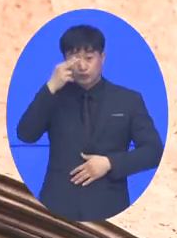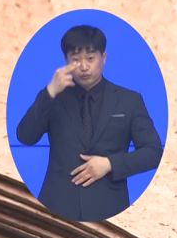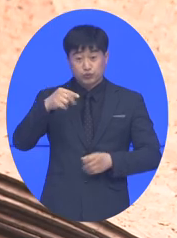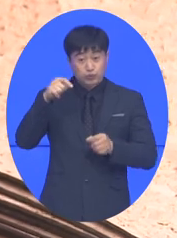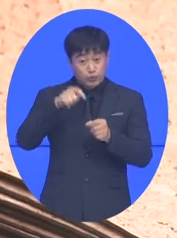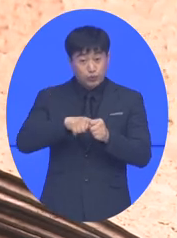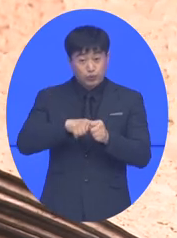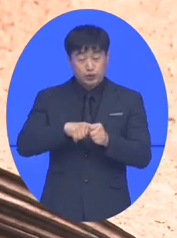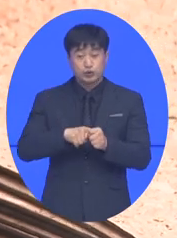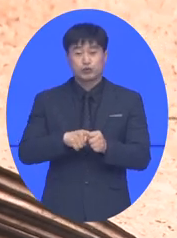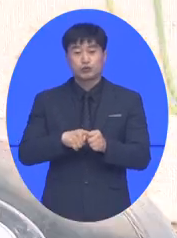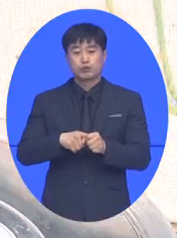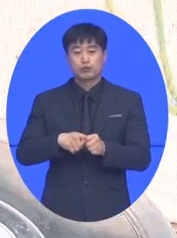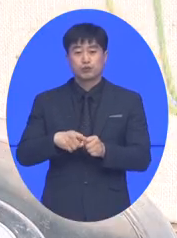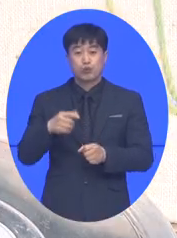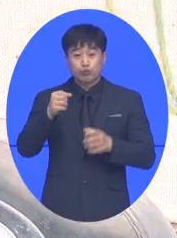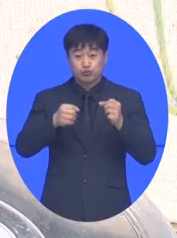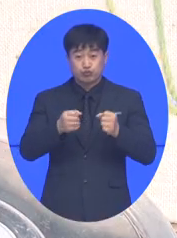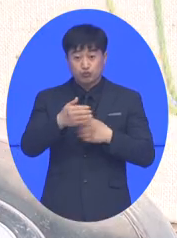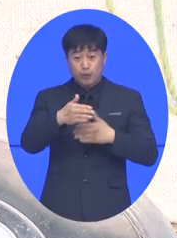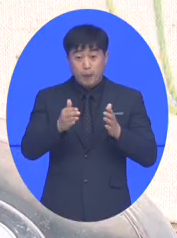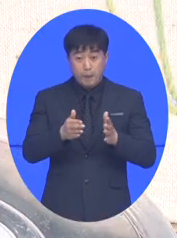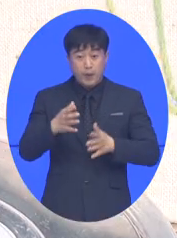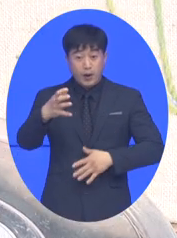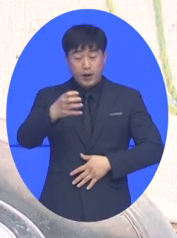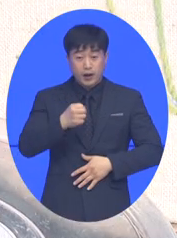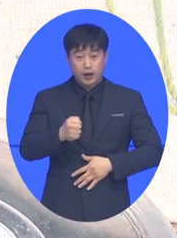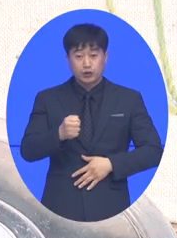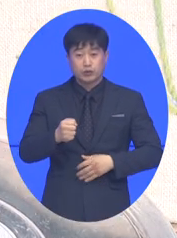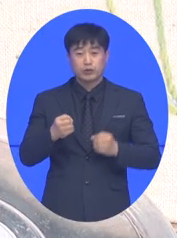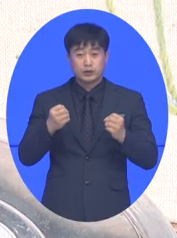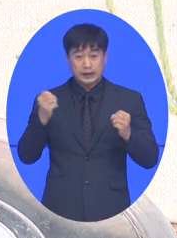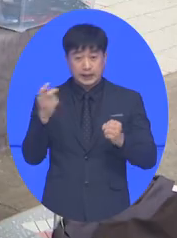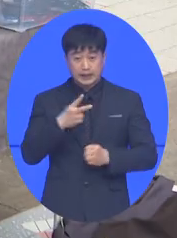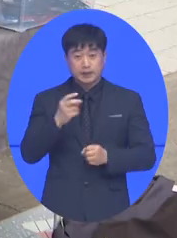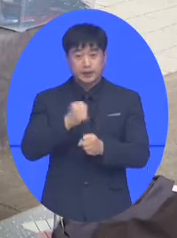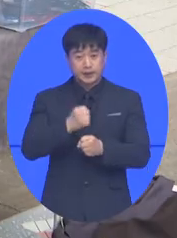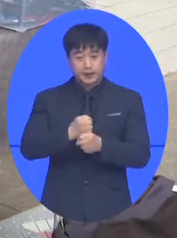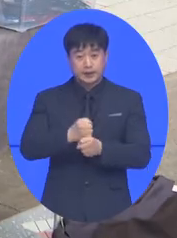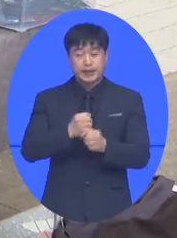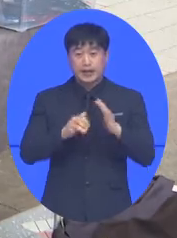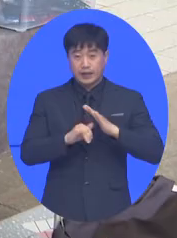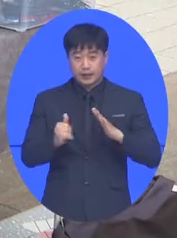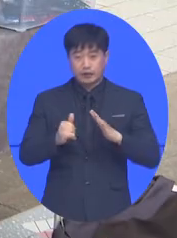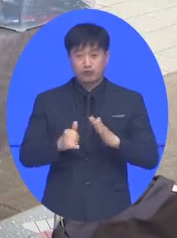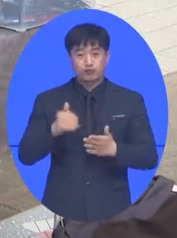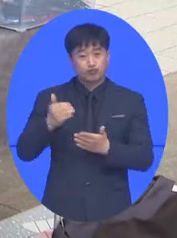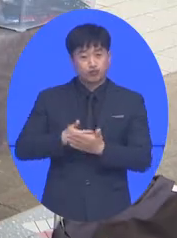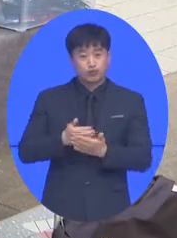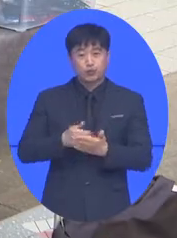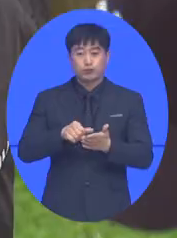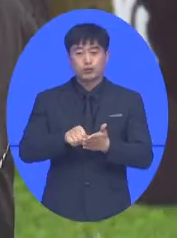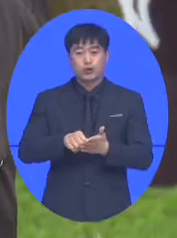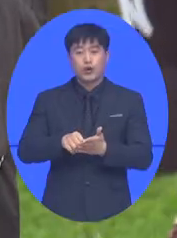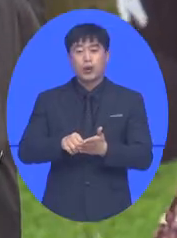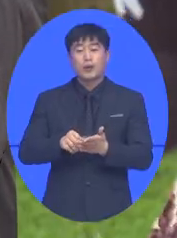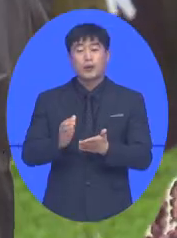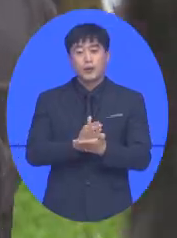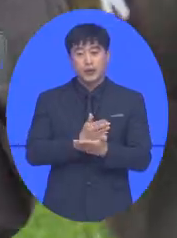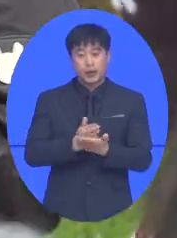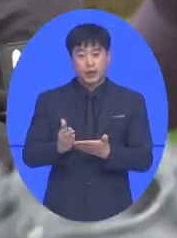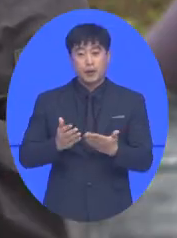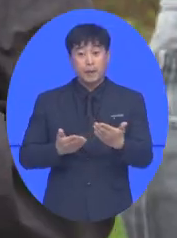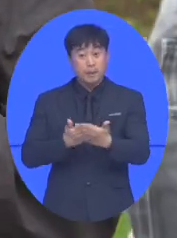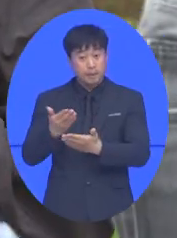등을 이용해 재탄생시키는 생활 속 물품을 만들어보는 가족들 중고물품을 가진 나누고 교환하는